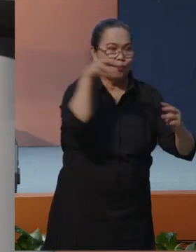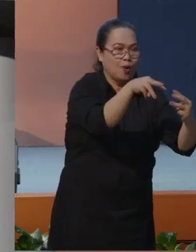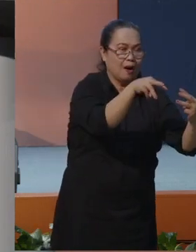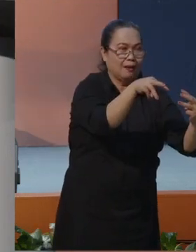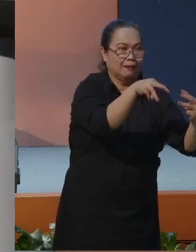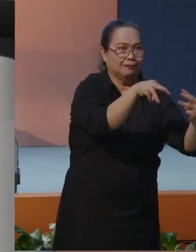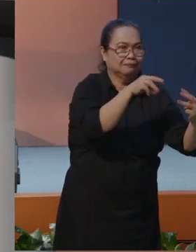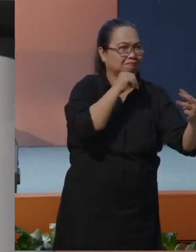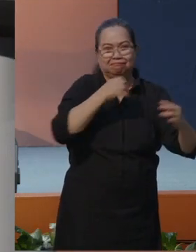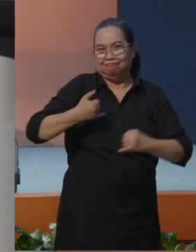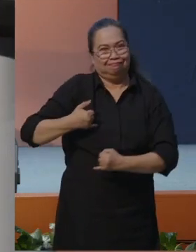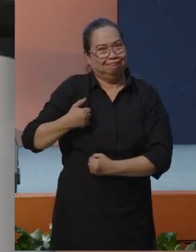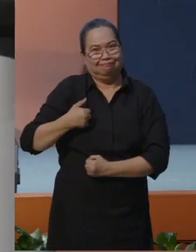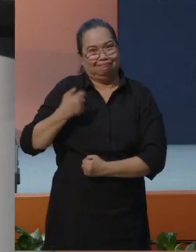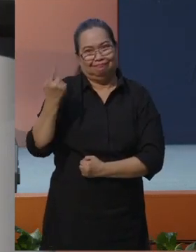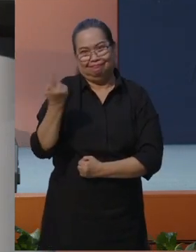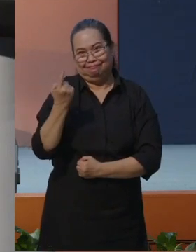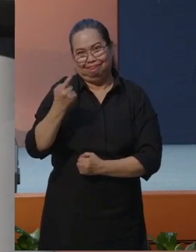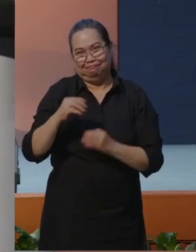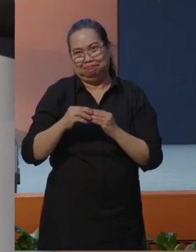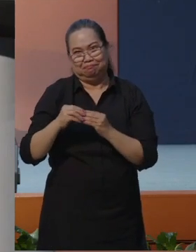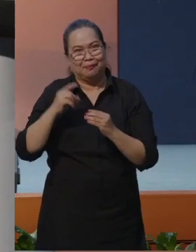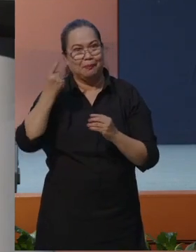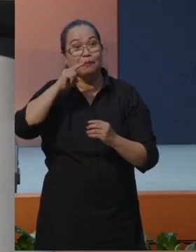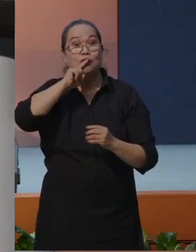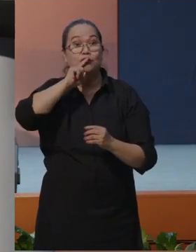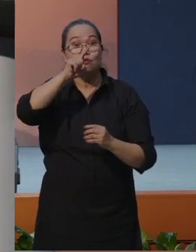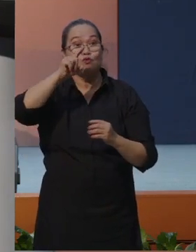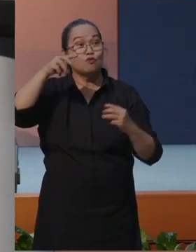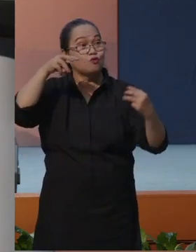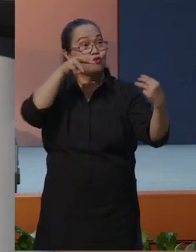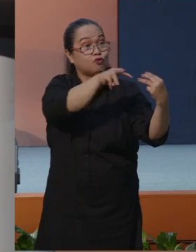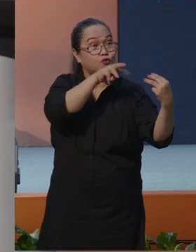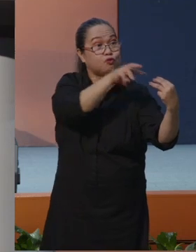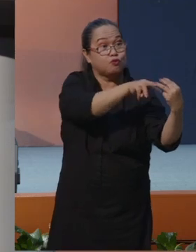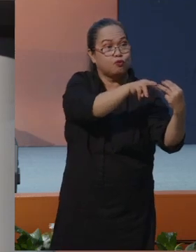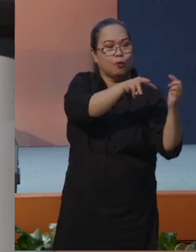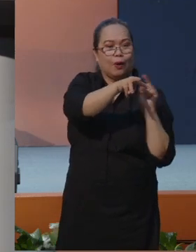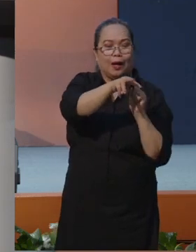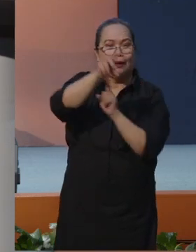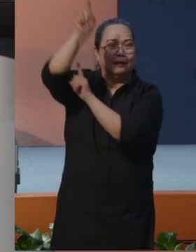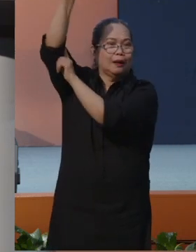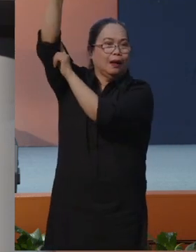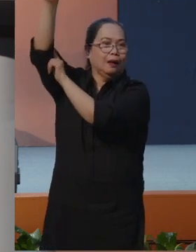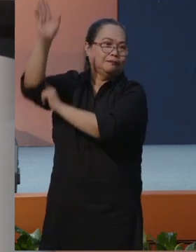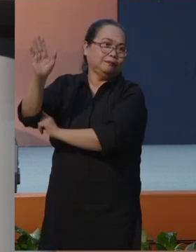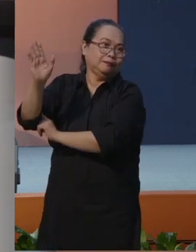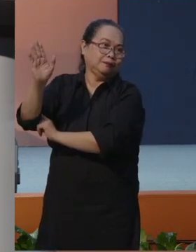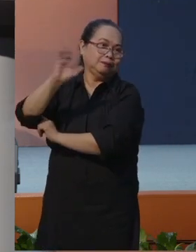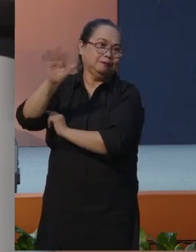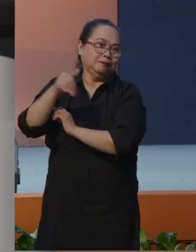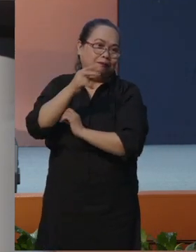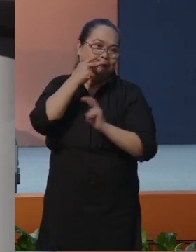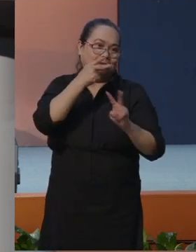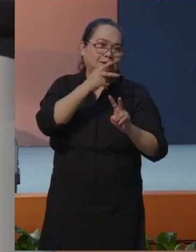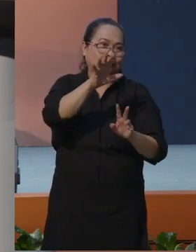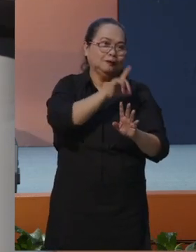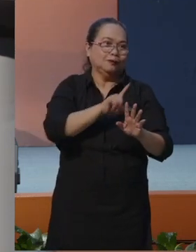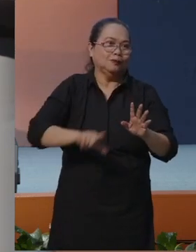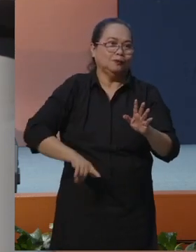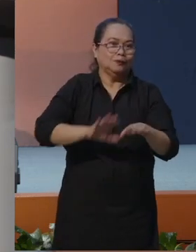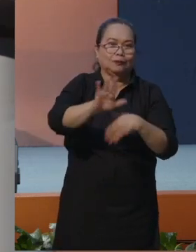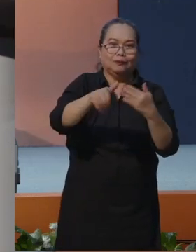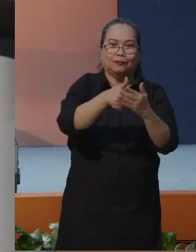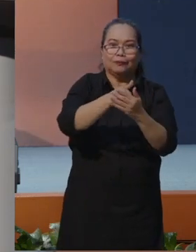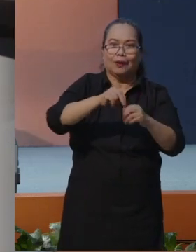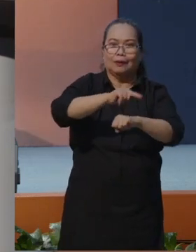Sa chapter 23 verse 3, makikita natin pagdating natin doon, and you have seen all that the Lord your God has done to all